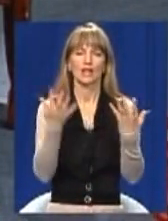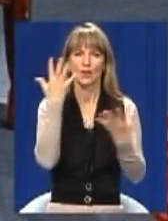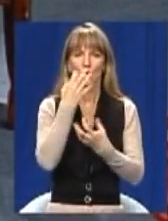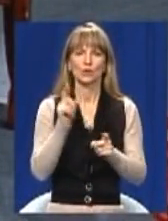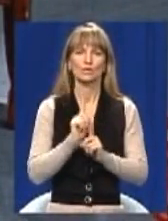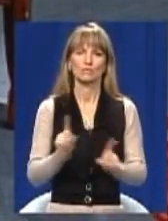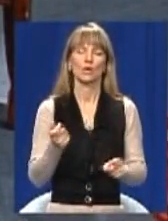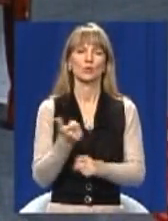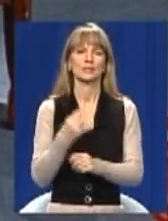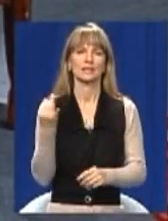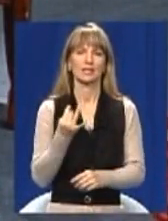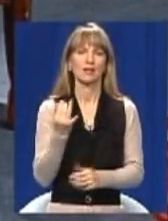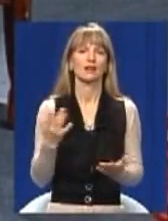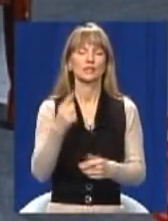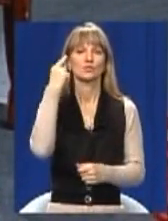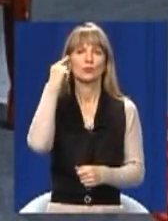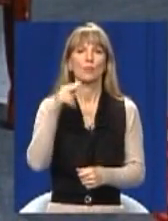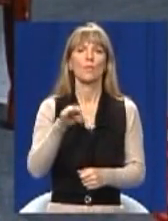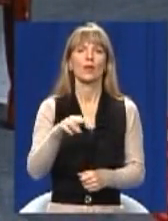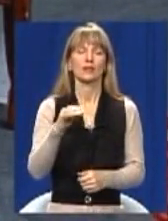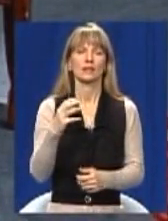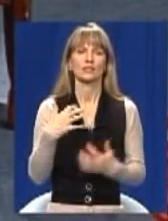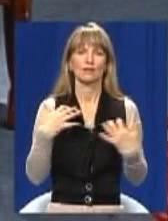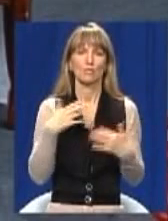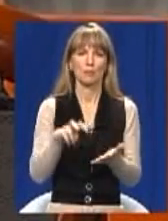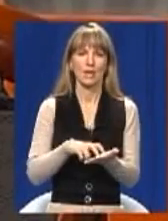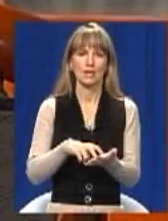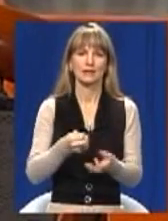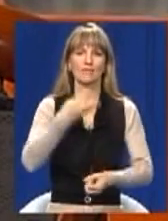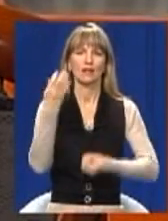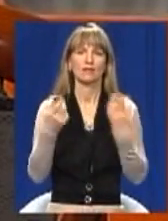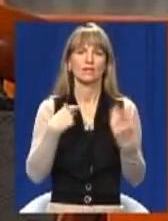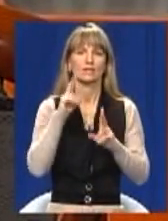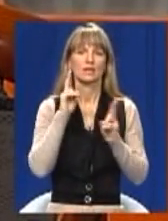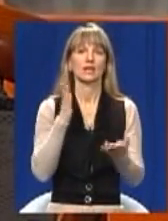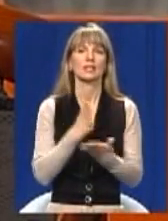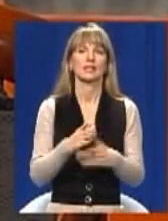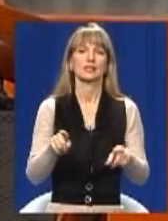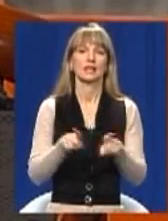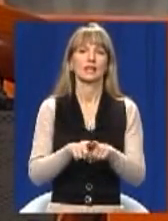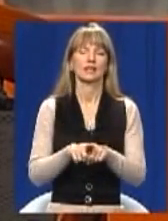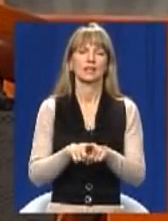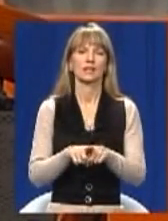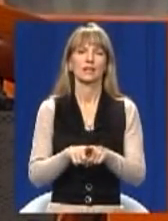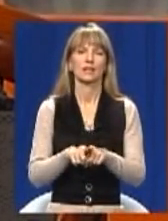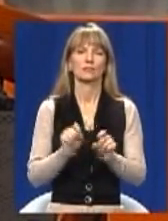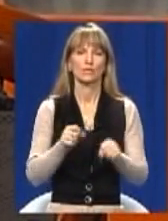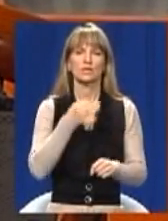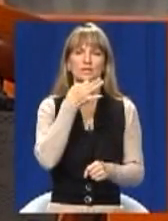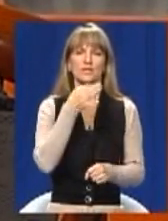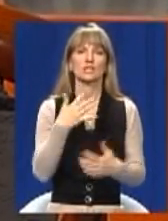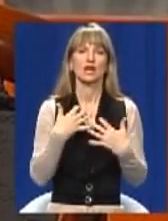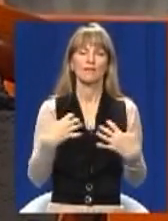вночі особливо дуже цікаво. А як ти думаєш, Поліна, а тварини бояться фейерверків? Не знаю, є такі, можно так